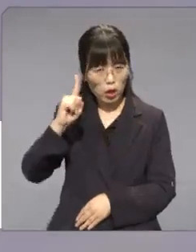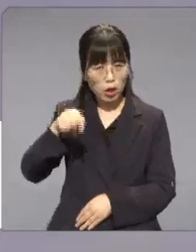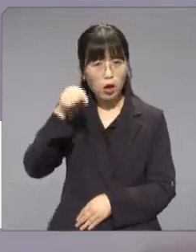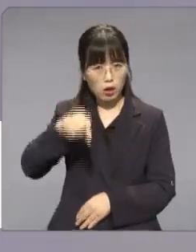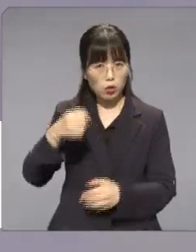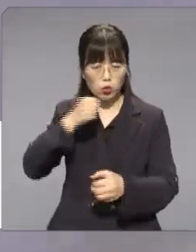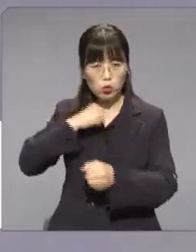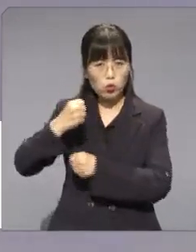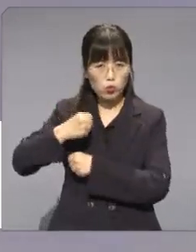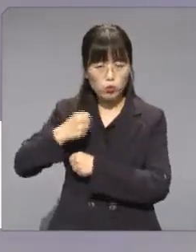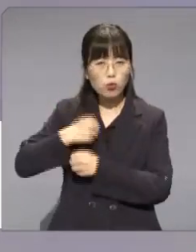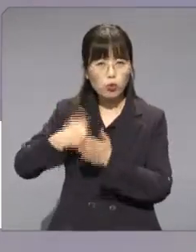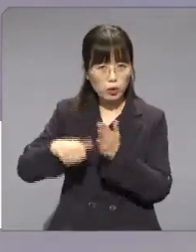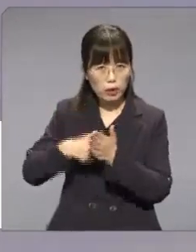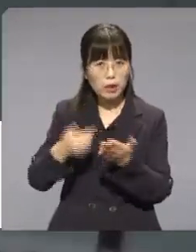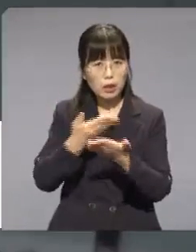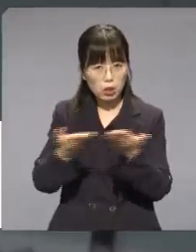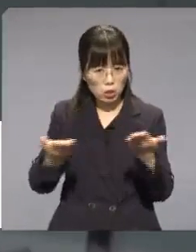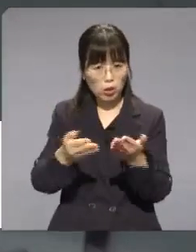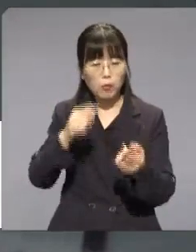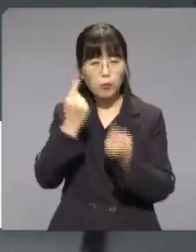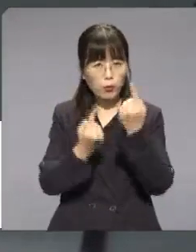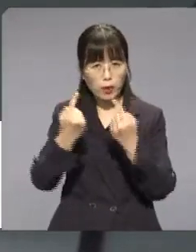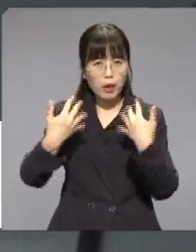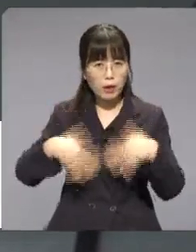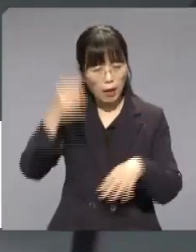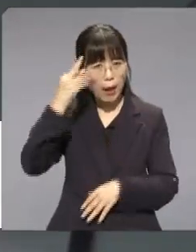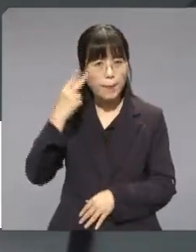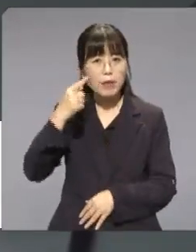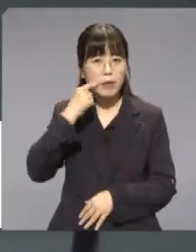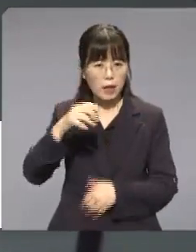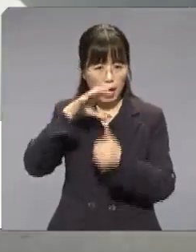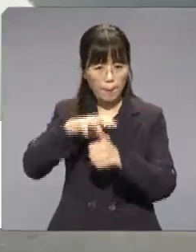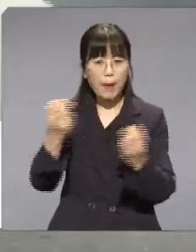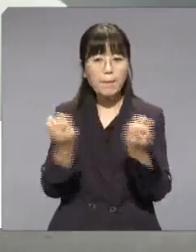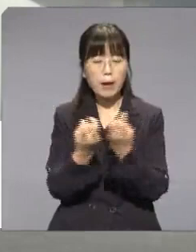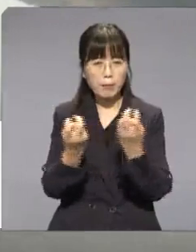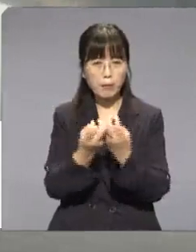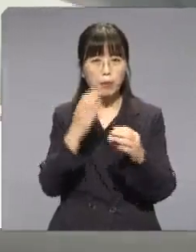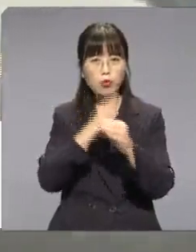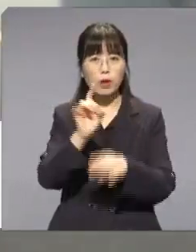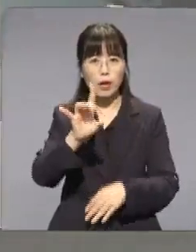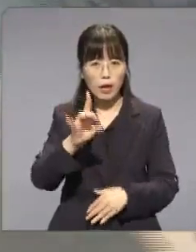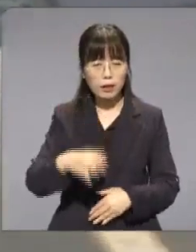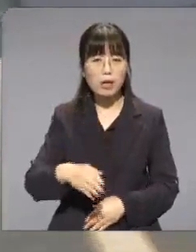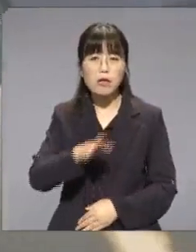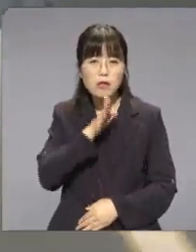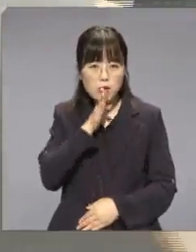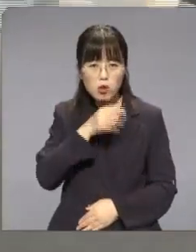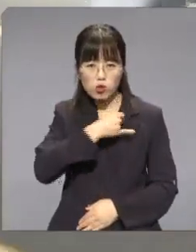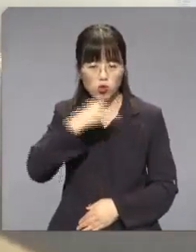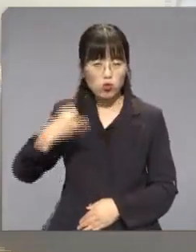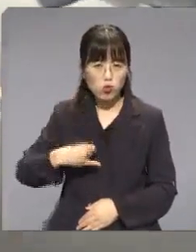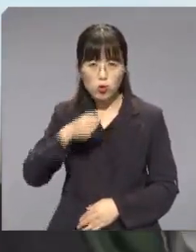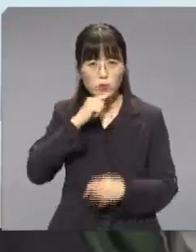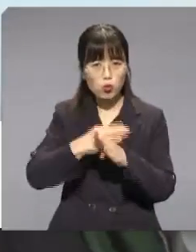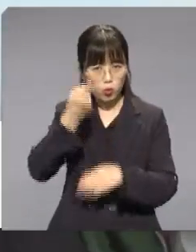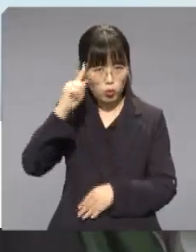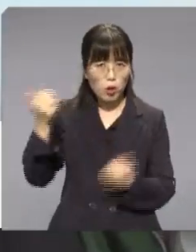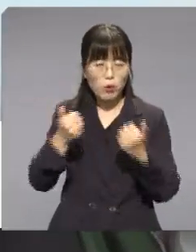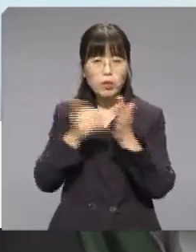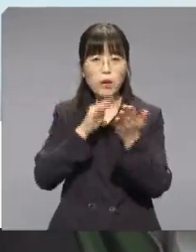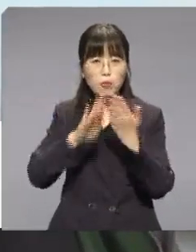러시아 무기 지원보다 위험도가 훨씬 덜한 한미일 압박 카드입니다. 실제로 중국은 북러 회담